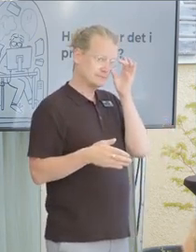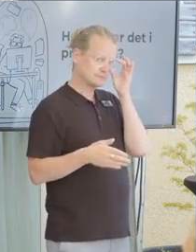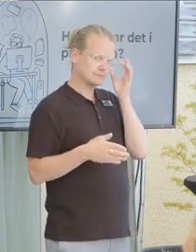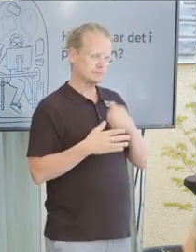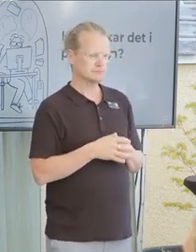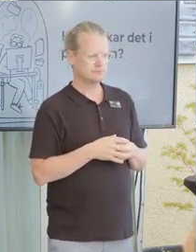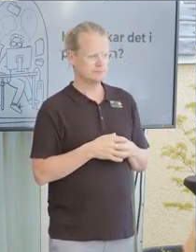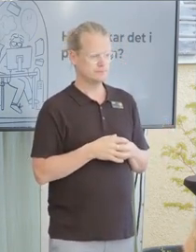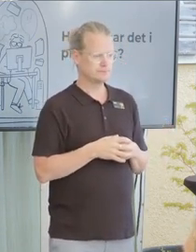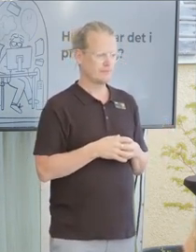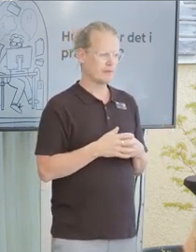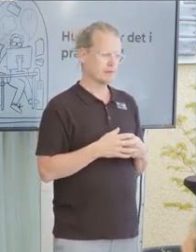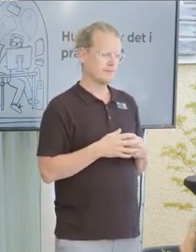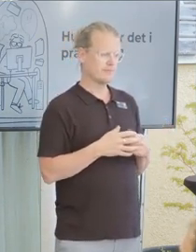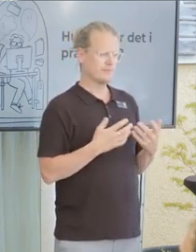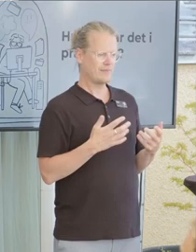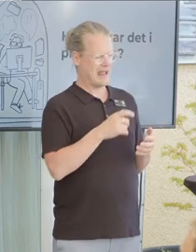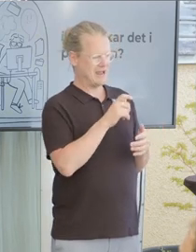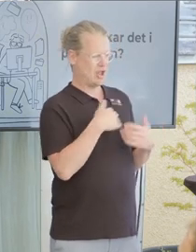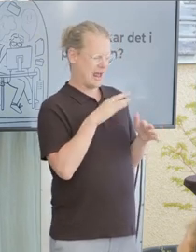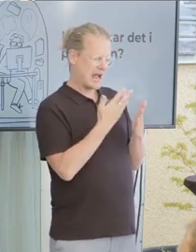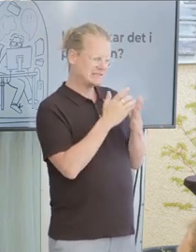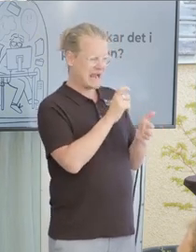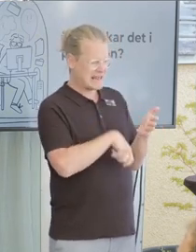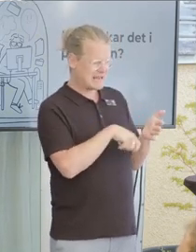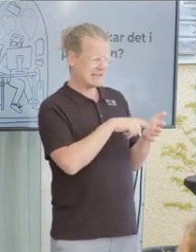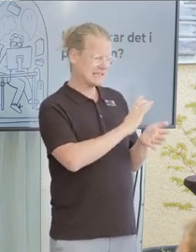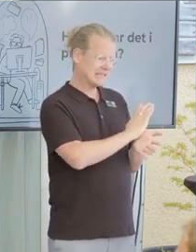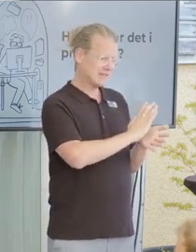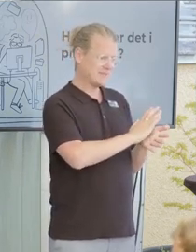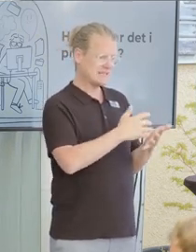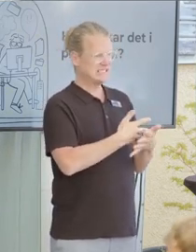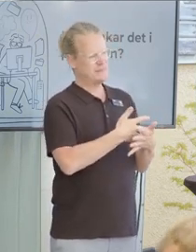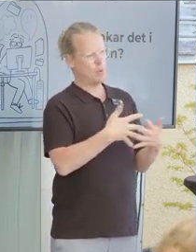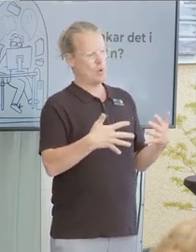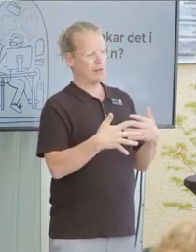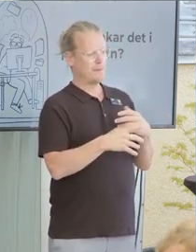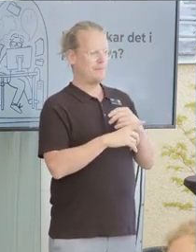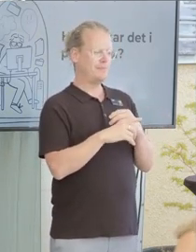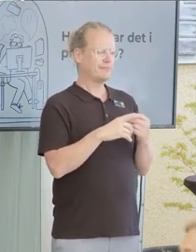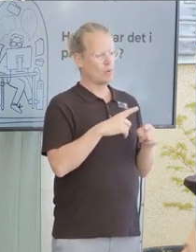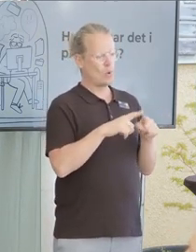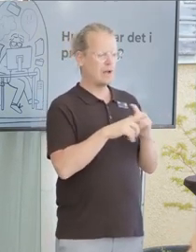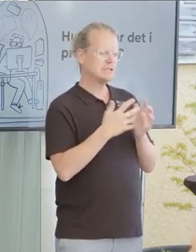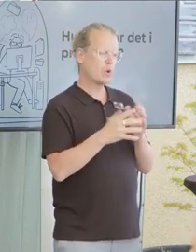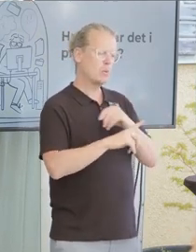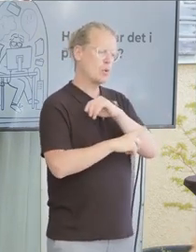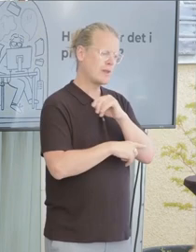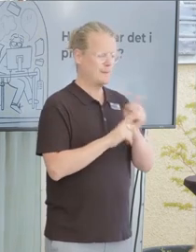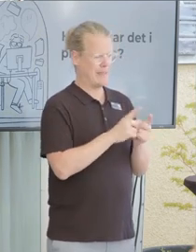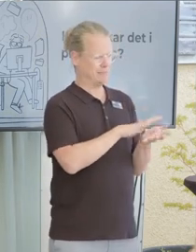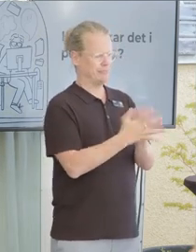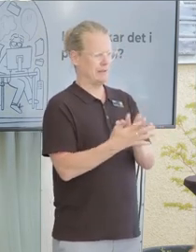KB Labs språkmodeller som liksom otippad AI-motor. Mm. Och så är det ju. 1661 fick vi den